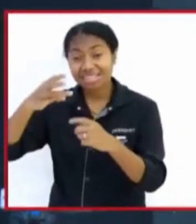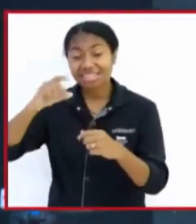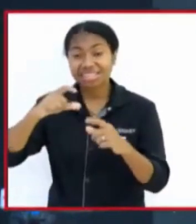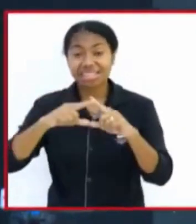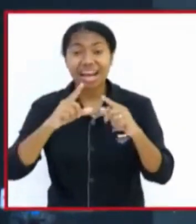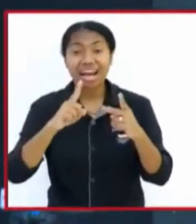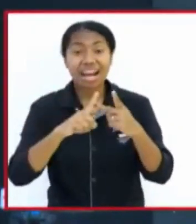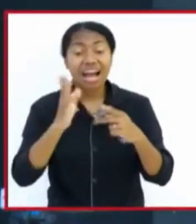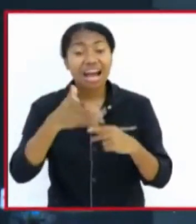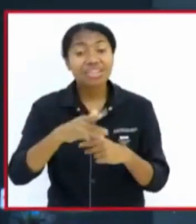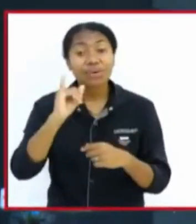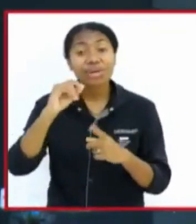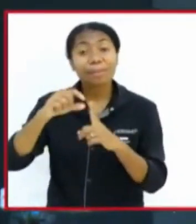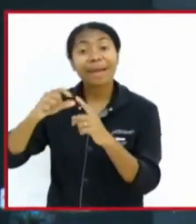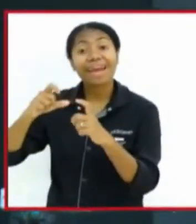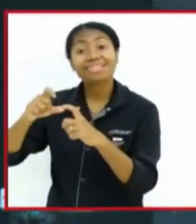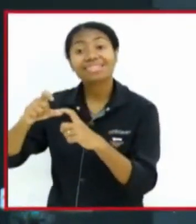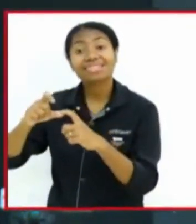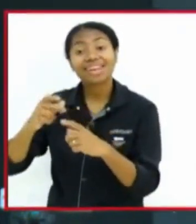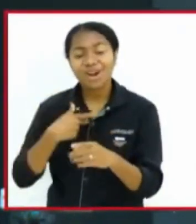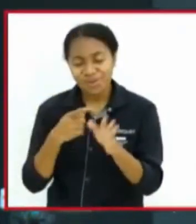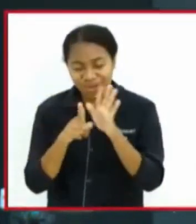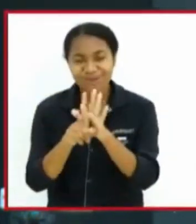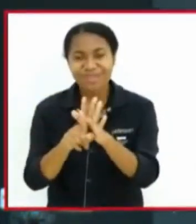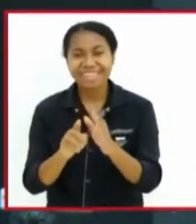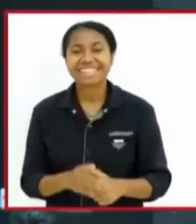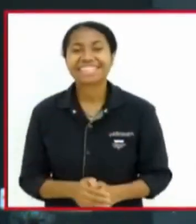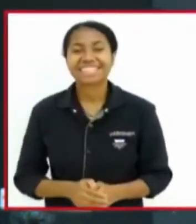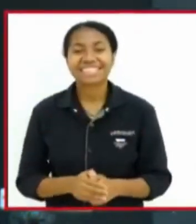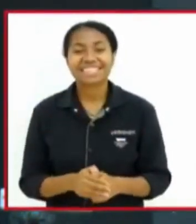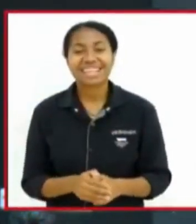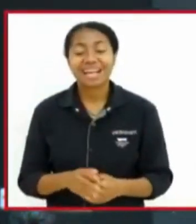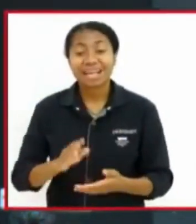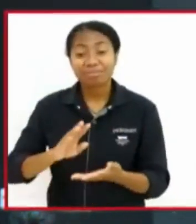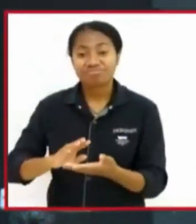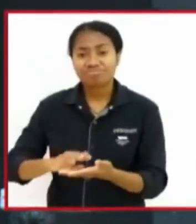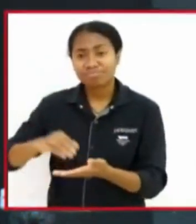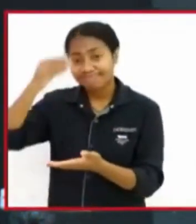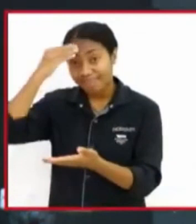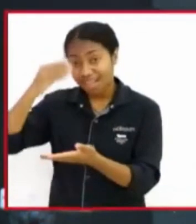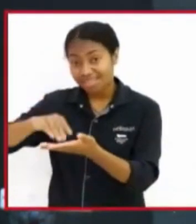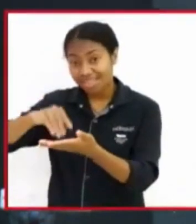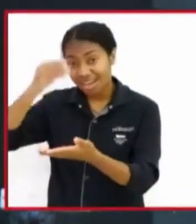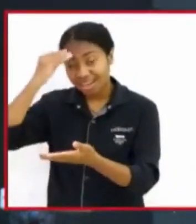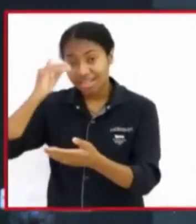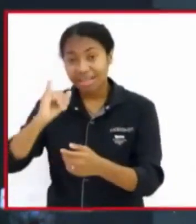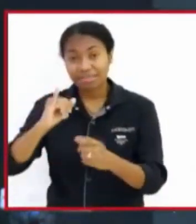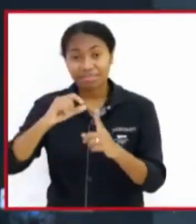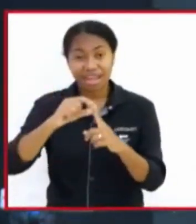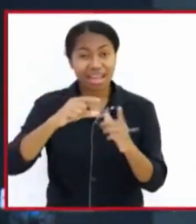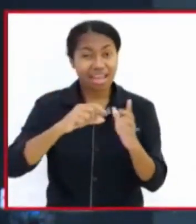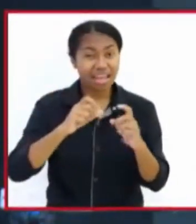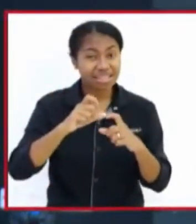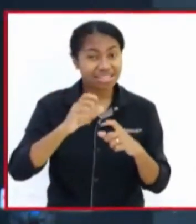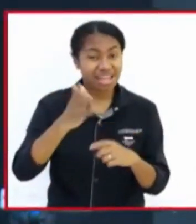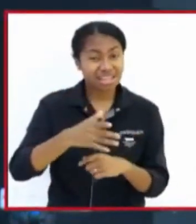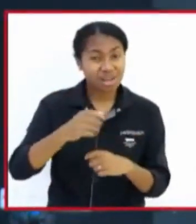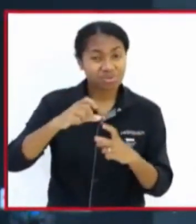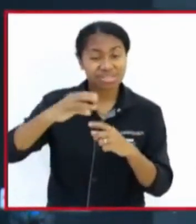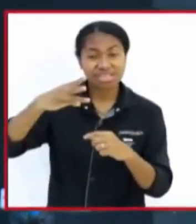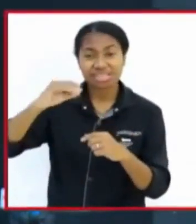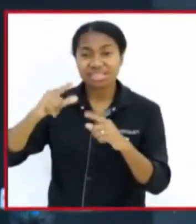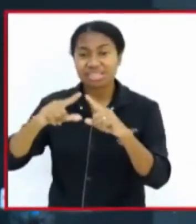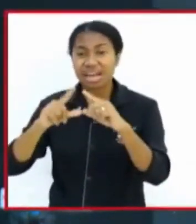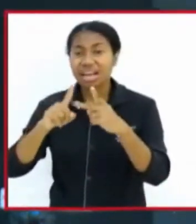udah ikut Sudahlah saja ya dalam pelajaran Sejarah itu ada Terusan Suez nah Terusan